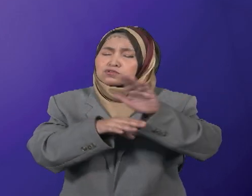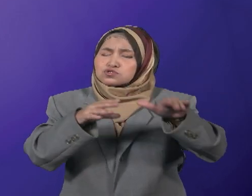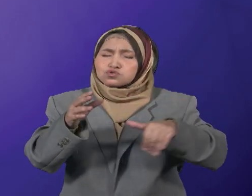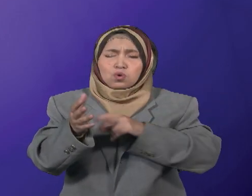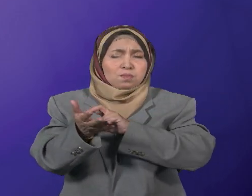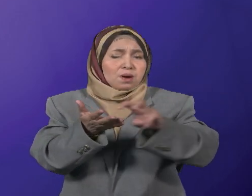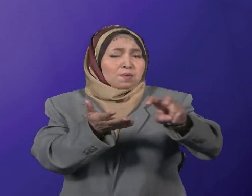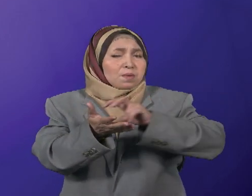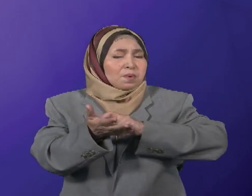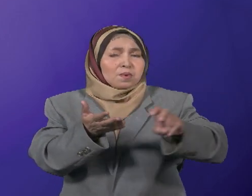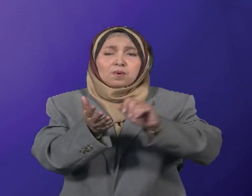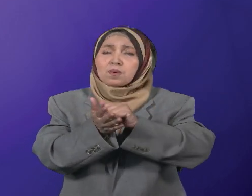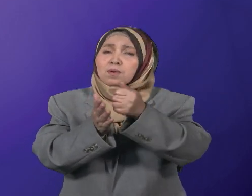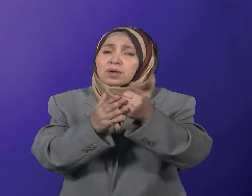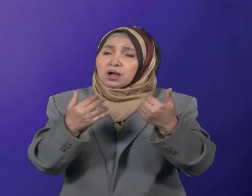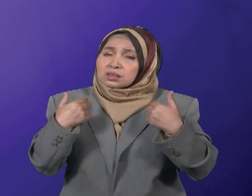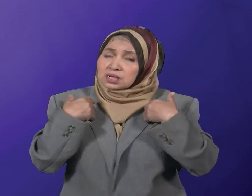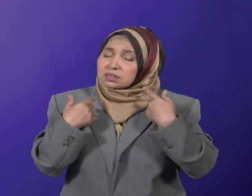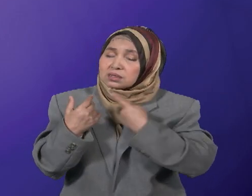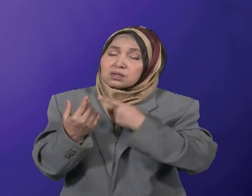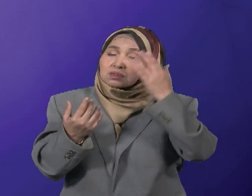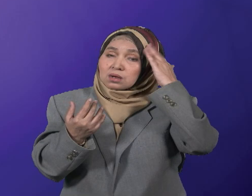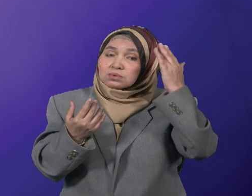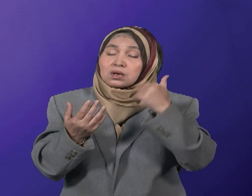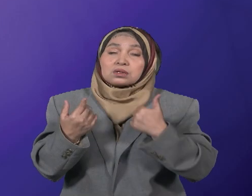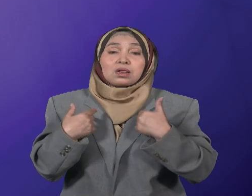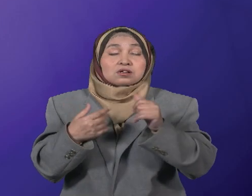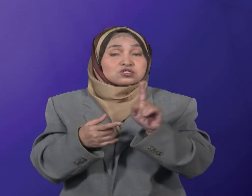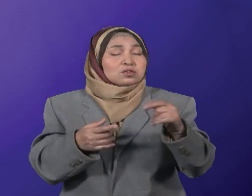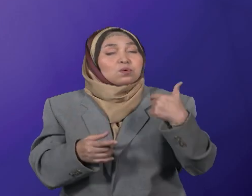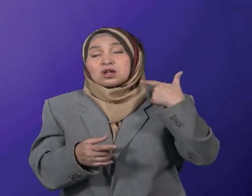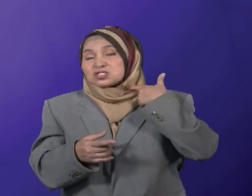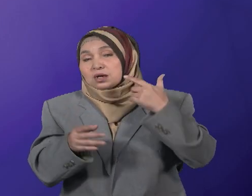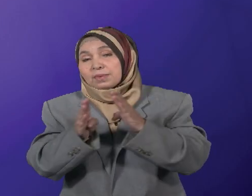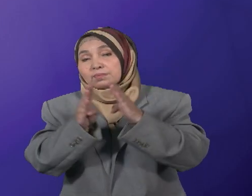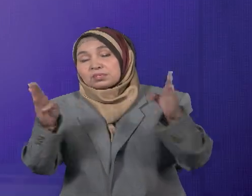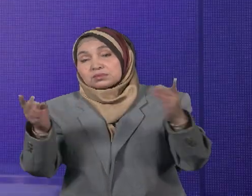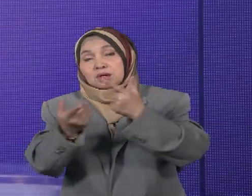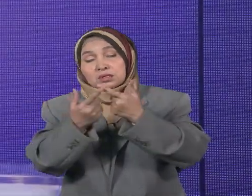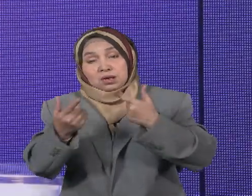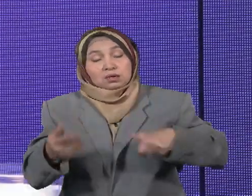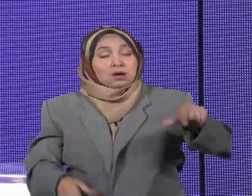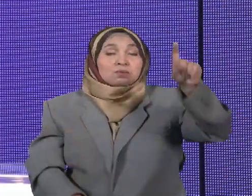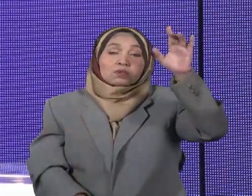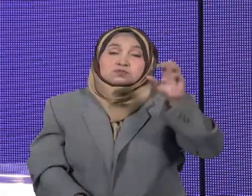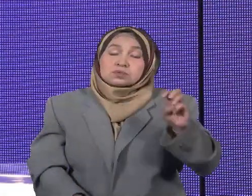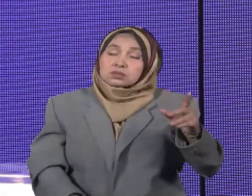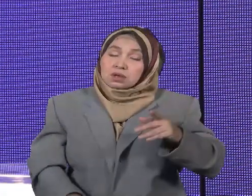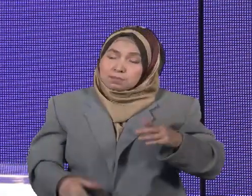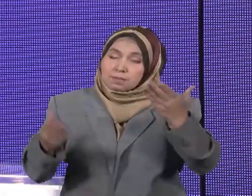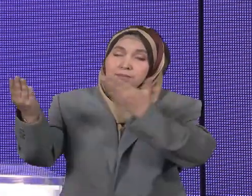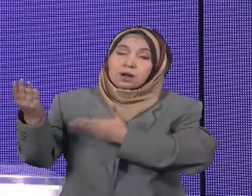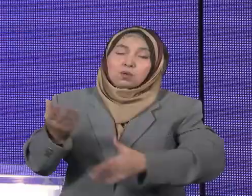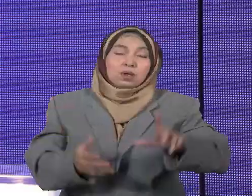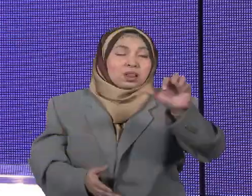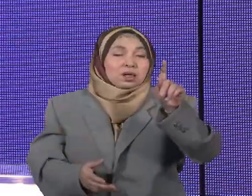yang ada, kerana kita tahu bahawa ia adalah satu ancaman besar daripada Allah, mengundang laknat